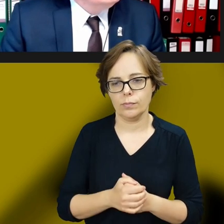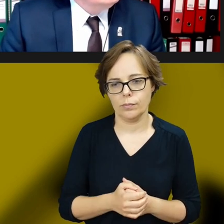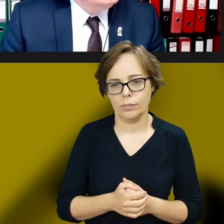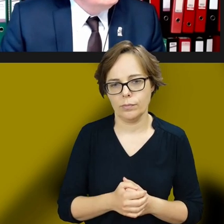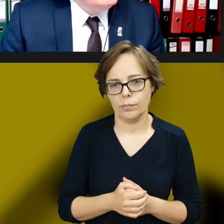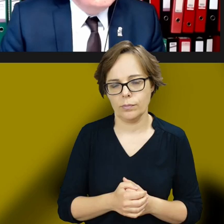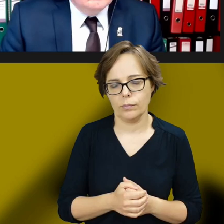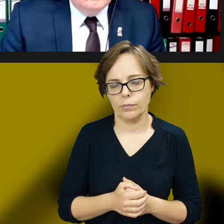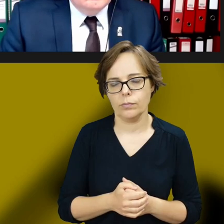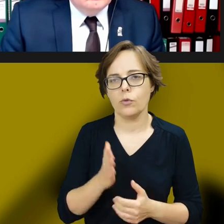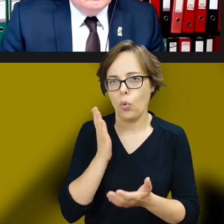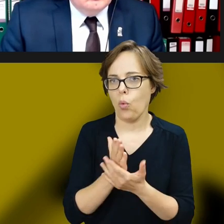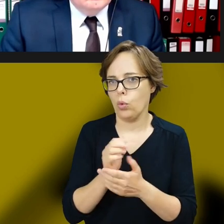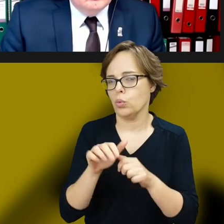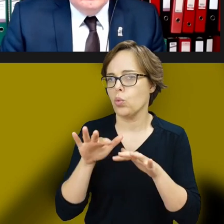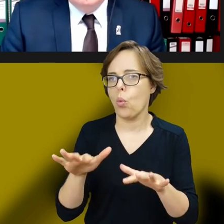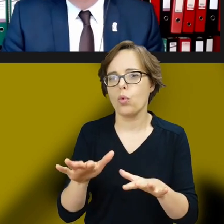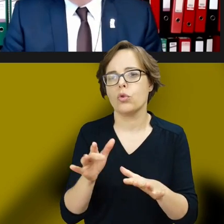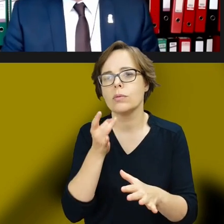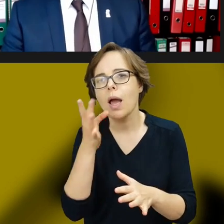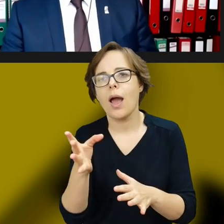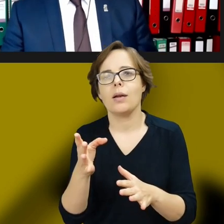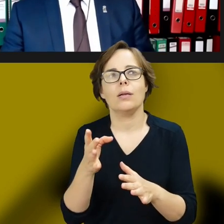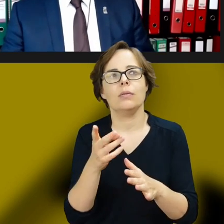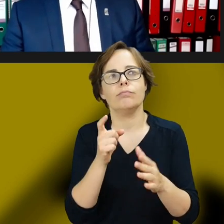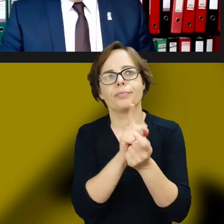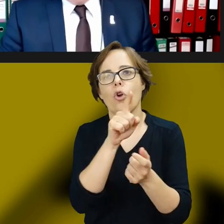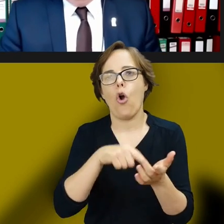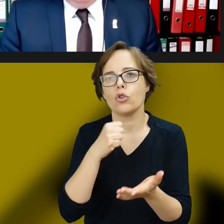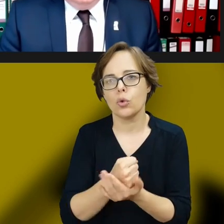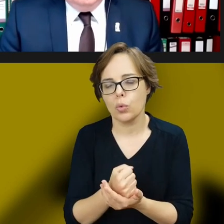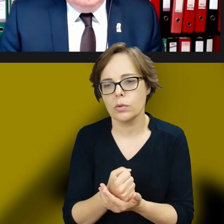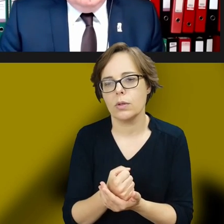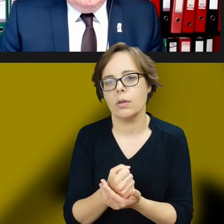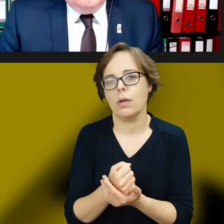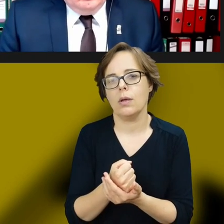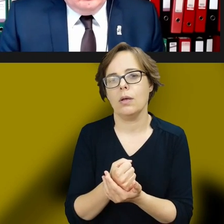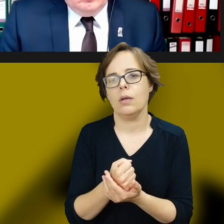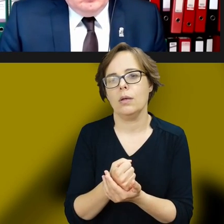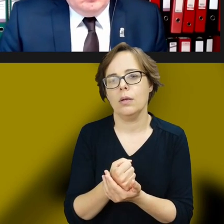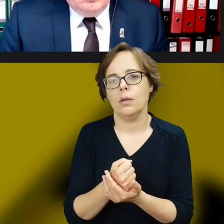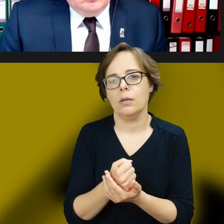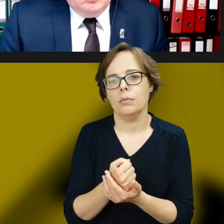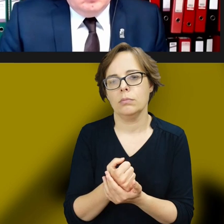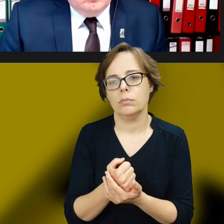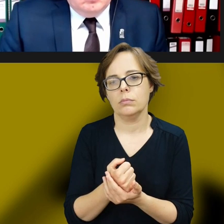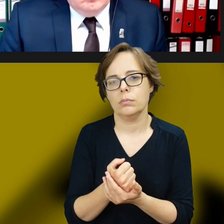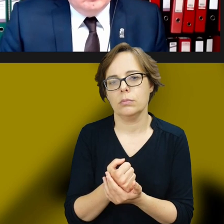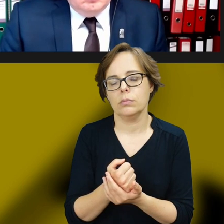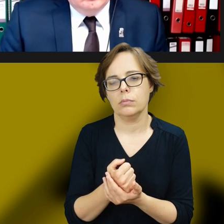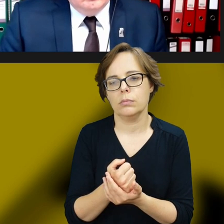ileś skarg konstytucyjnych w sprawach zażaleń poziomowych i tutaj już pomijam